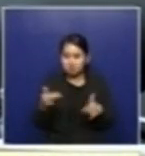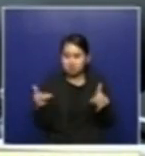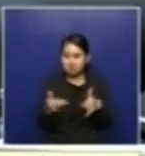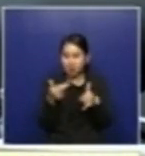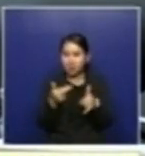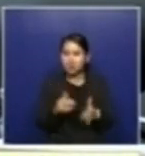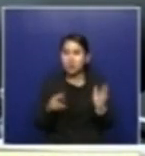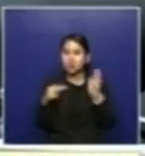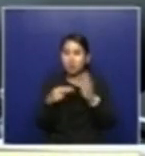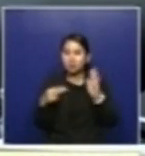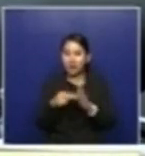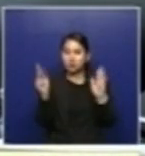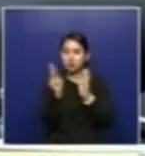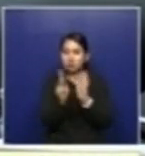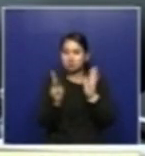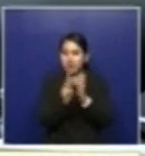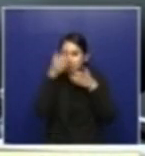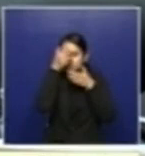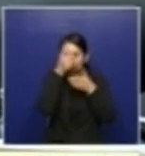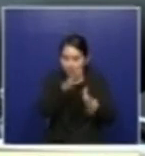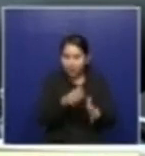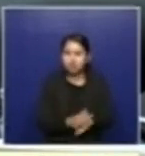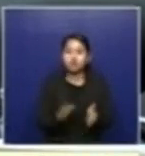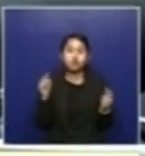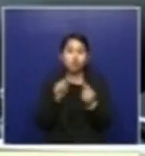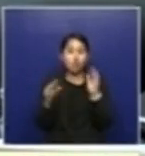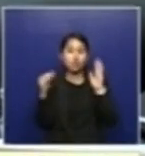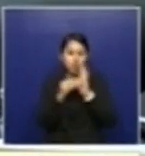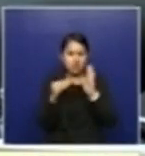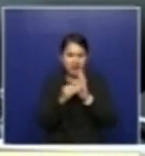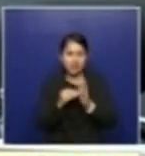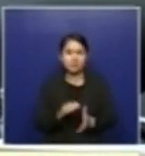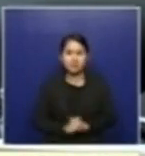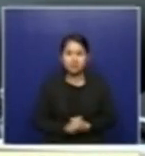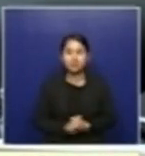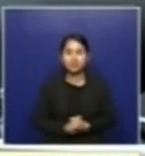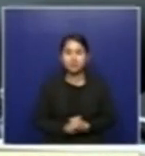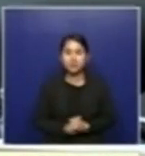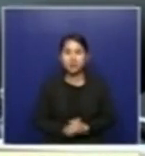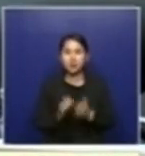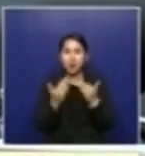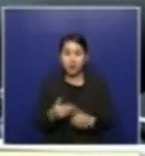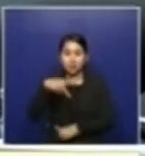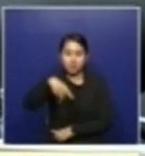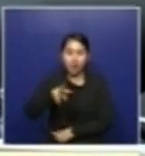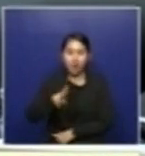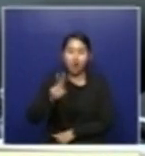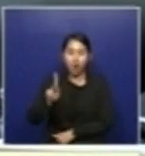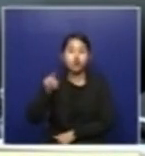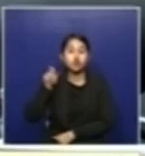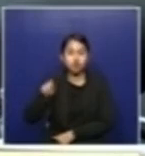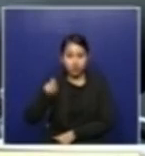ทายกฎหมายเกิดขึ้นกลางเมืองหลวงของประเทศไทยท่ามกลางที่มีพ.ร.ก.ฉุกเฉิน